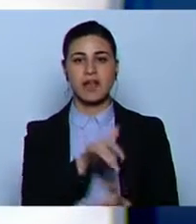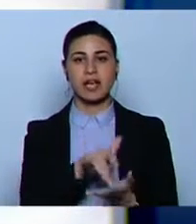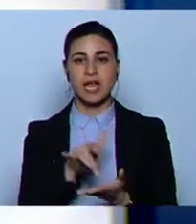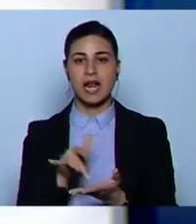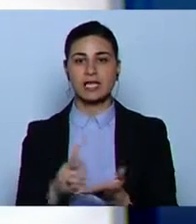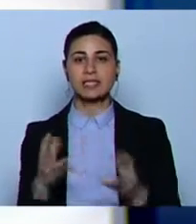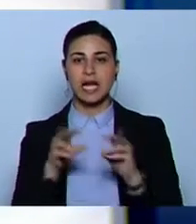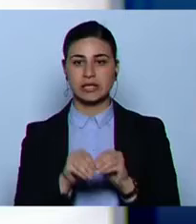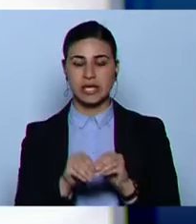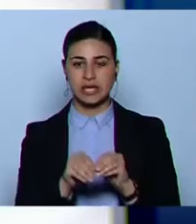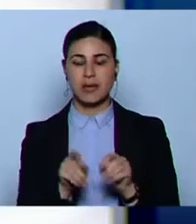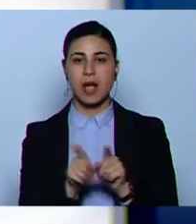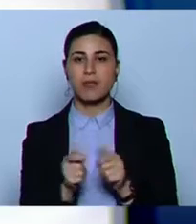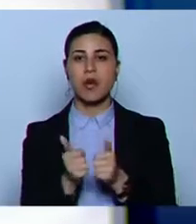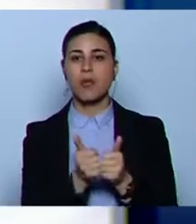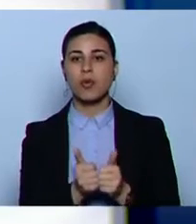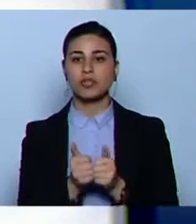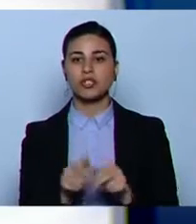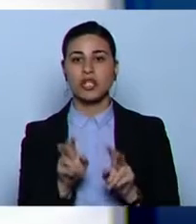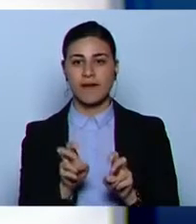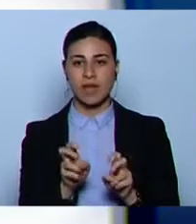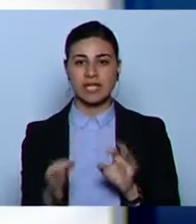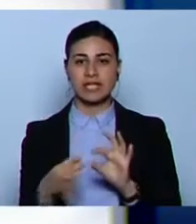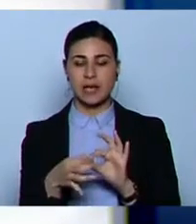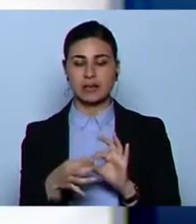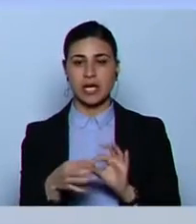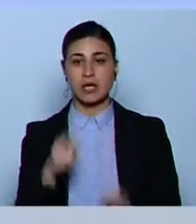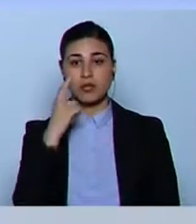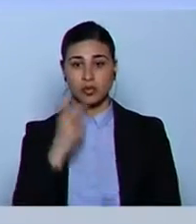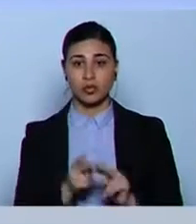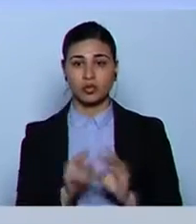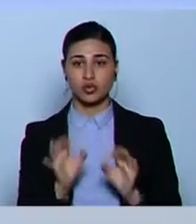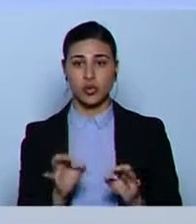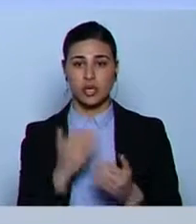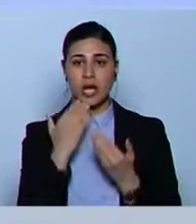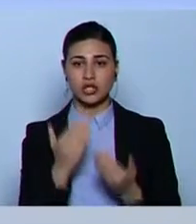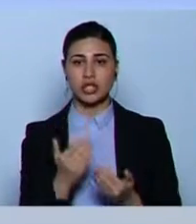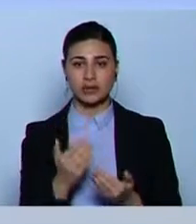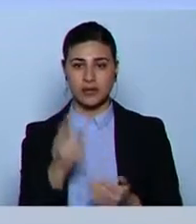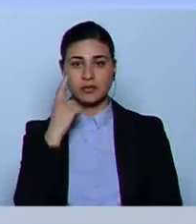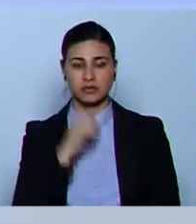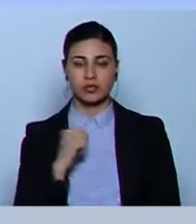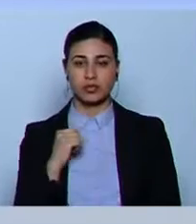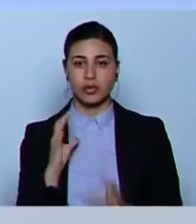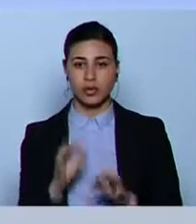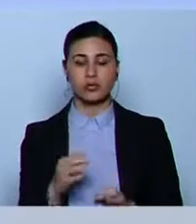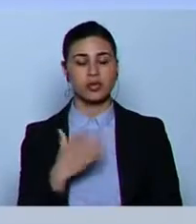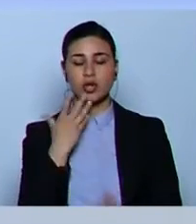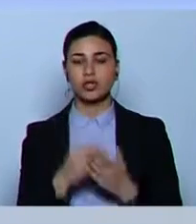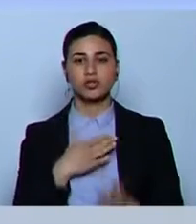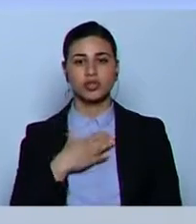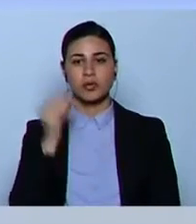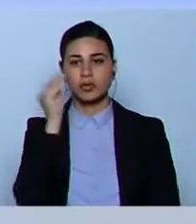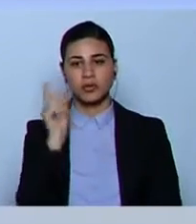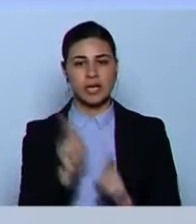გაერთიანება მომიჯნავე თვითმმართველ თემთან. თქვენ მიგაშინეთ, რომ ეს არის სწორი გადაწყვეტილება, თქვათ, აი თქვენი მოსაზრება როგორია? არა, ჩემი მოსაზრება ესე